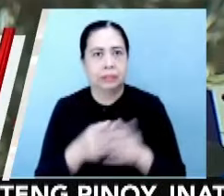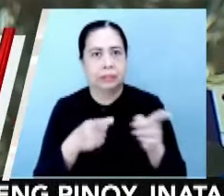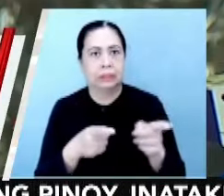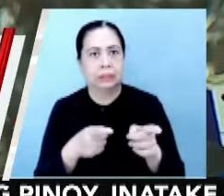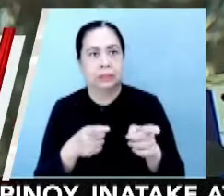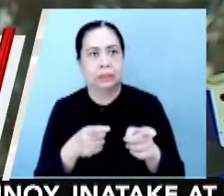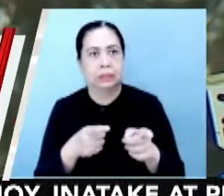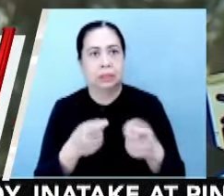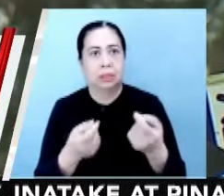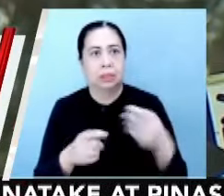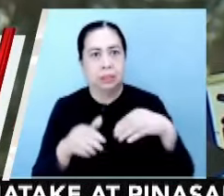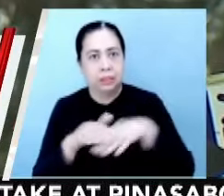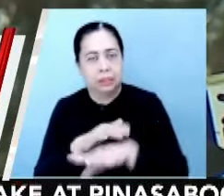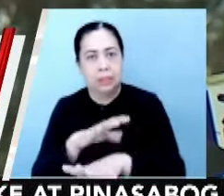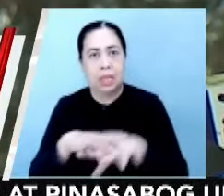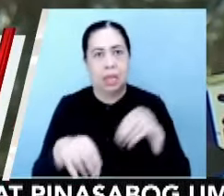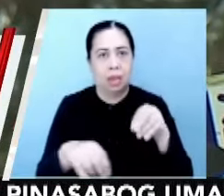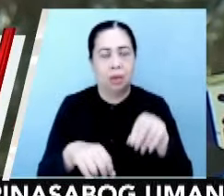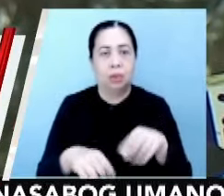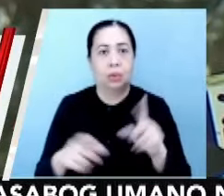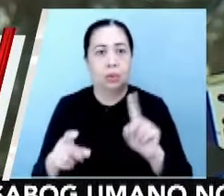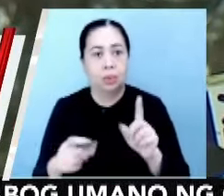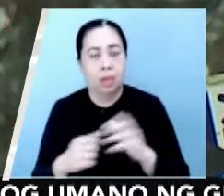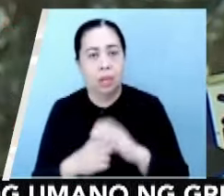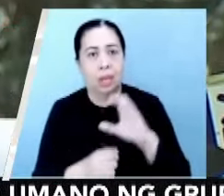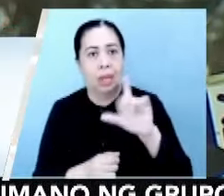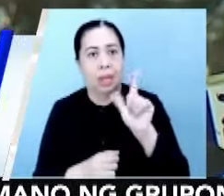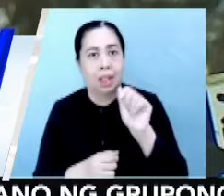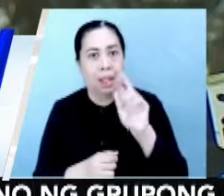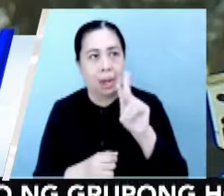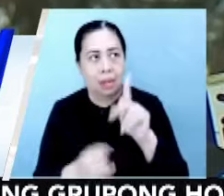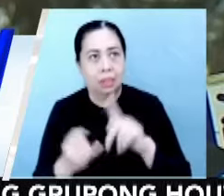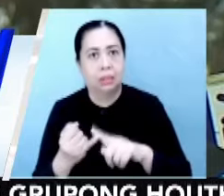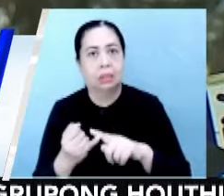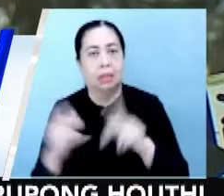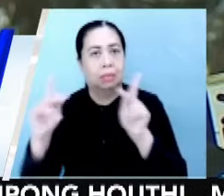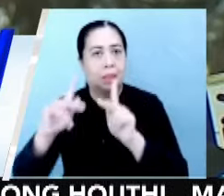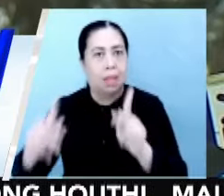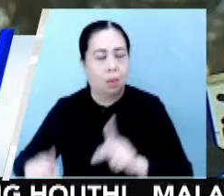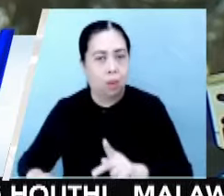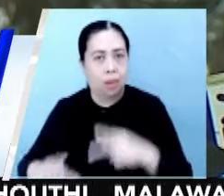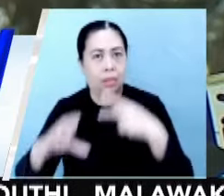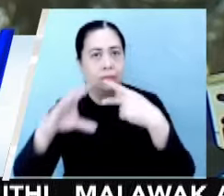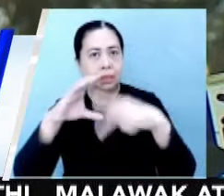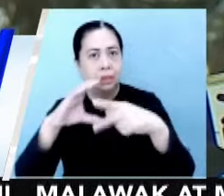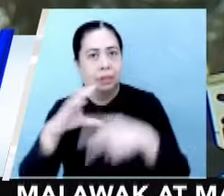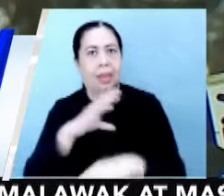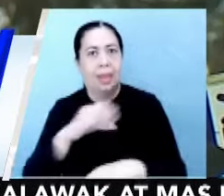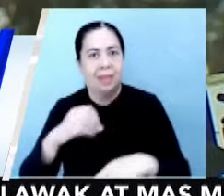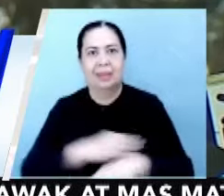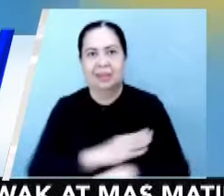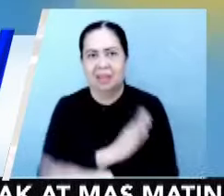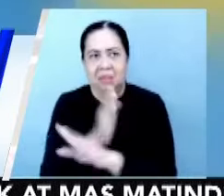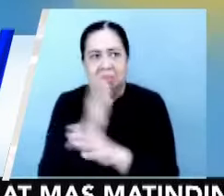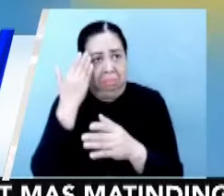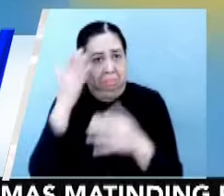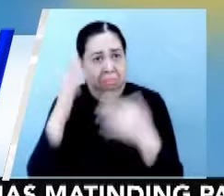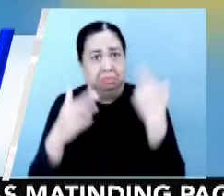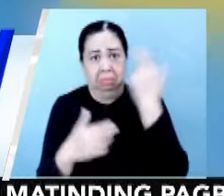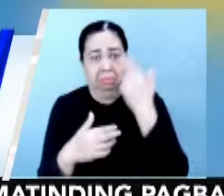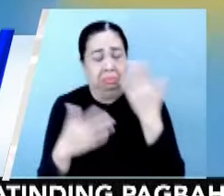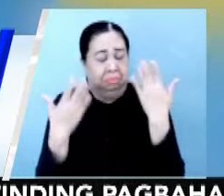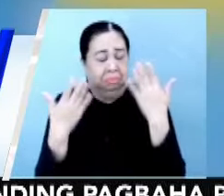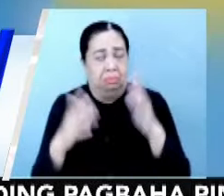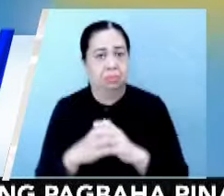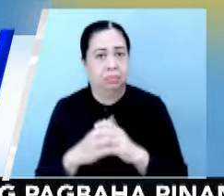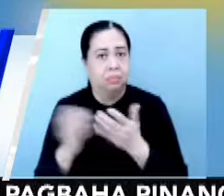in and out of the country are Clark ah Palawan Puerto Princesa and Davao for whatever reason We don't know dadalhin siya